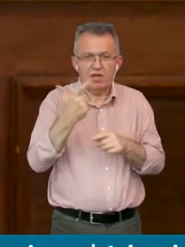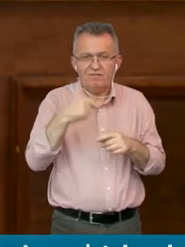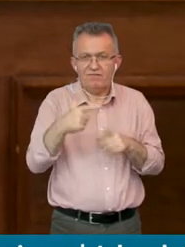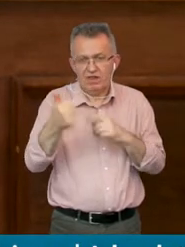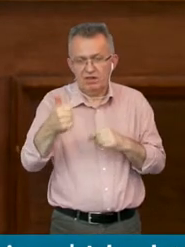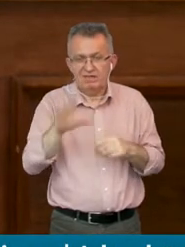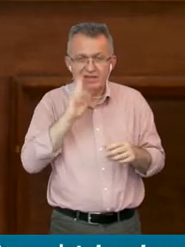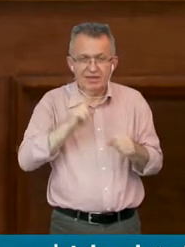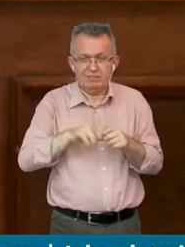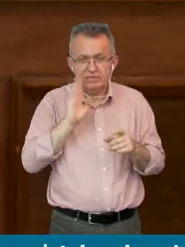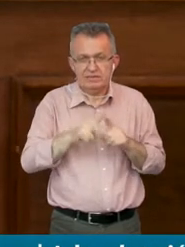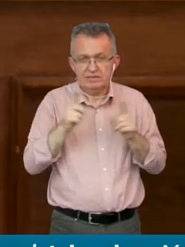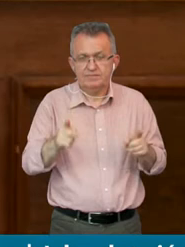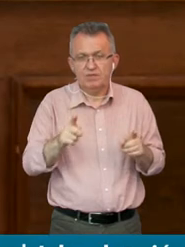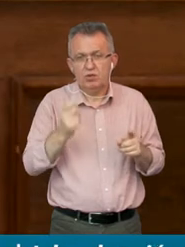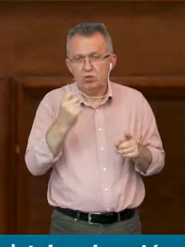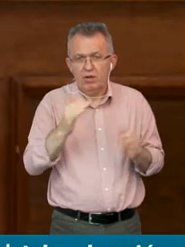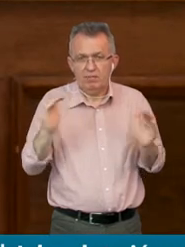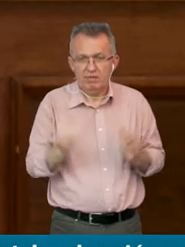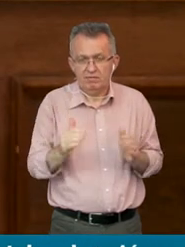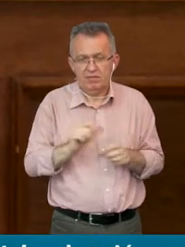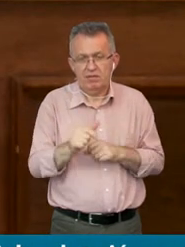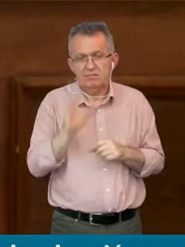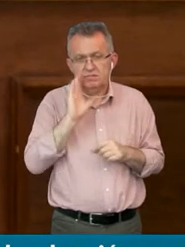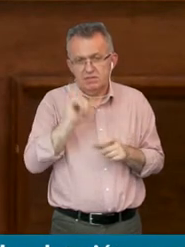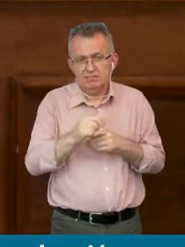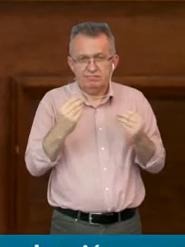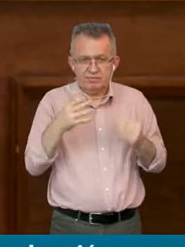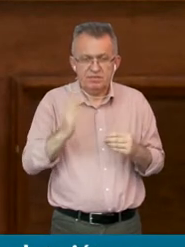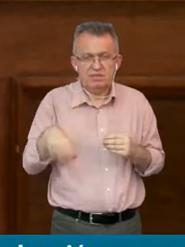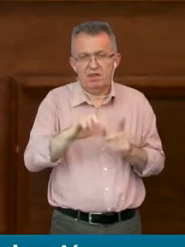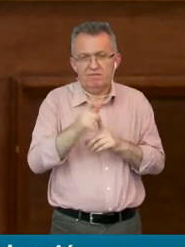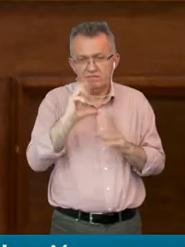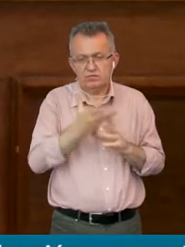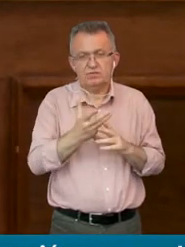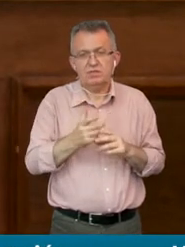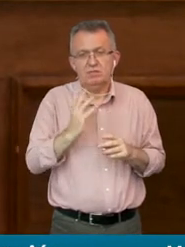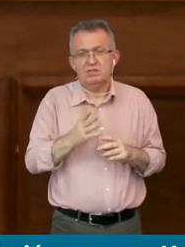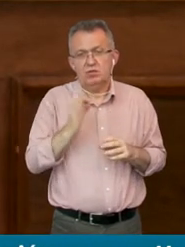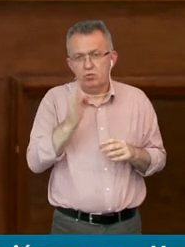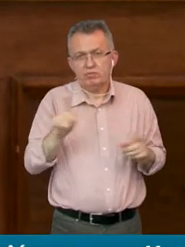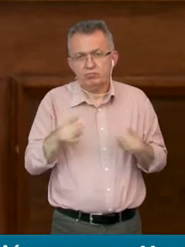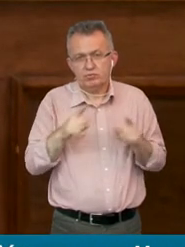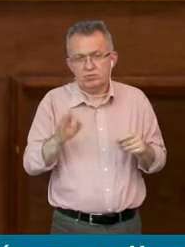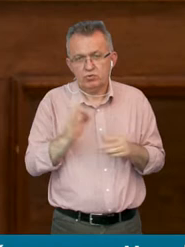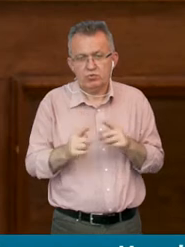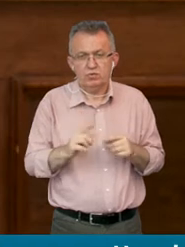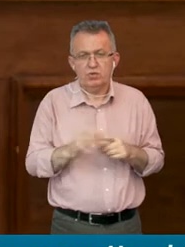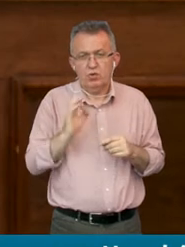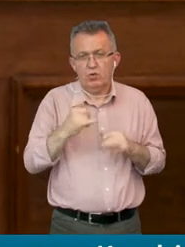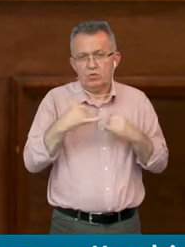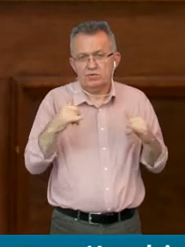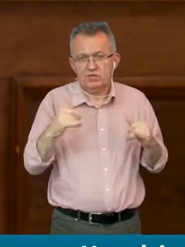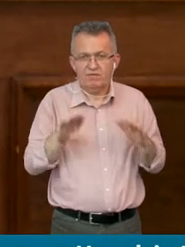samym terminie. Trochę mniejsza skala, ale też mnóstwo atrakcji dla wszystkich. Będzie trochę dobrej muzyki, trochę różnego